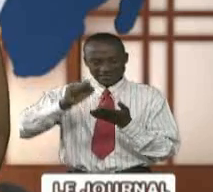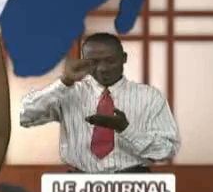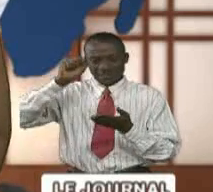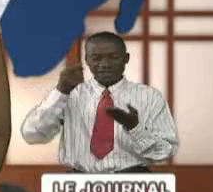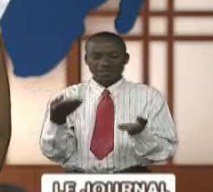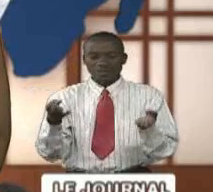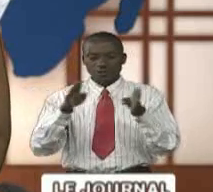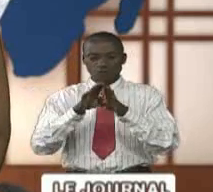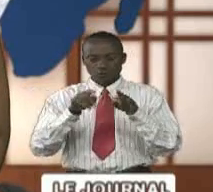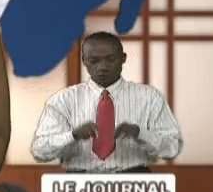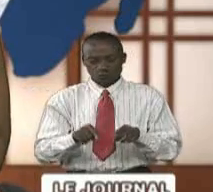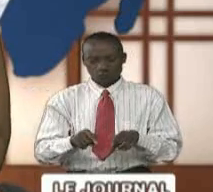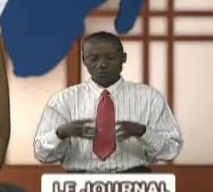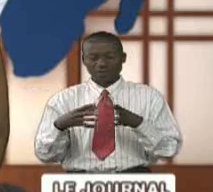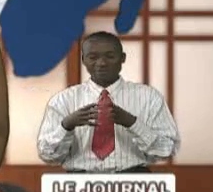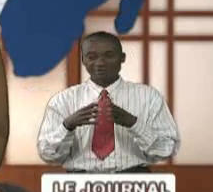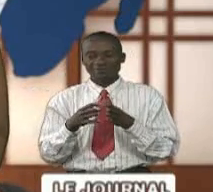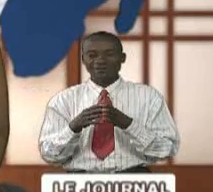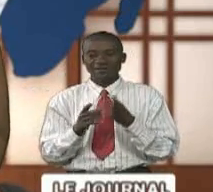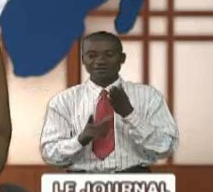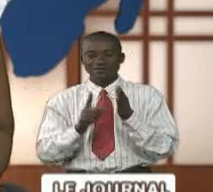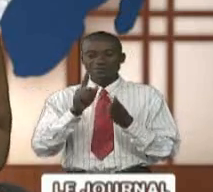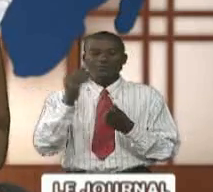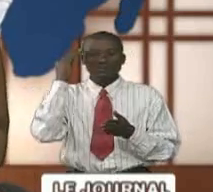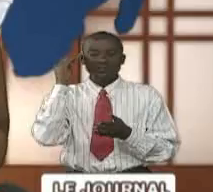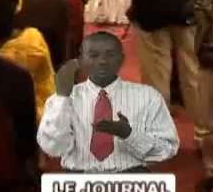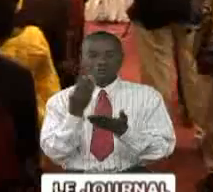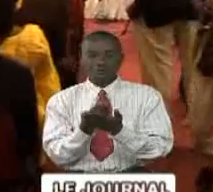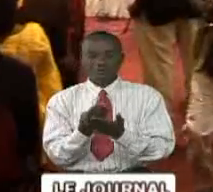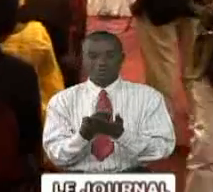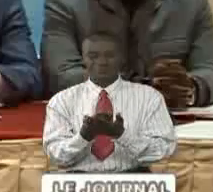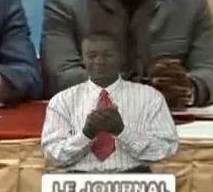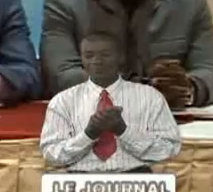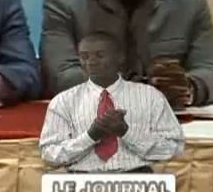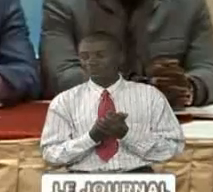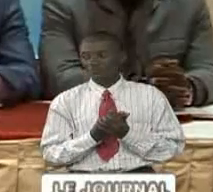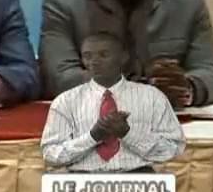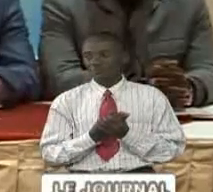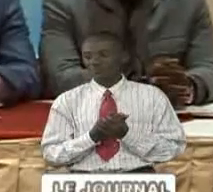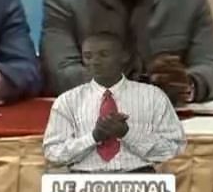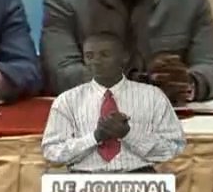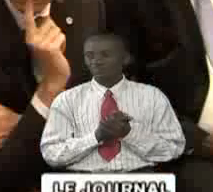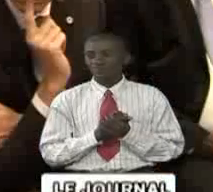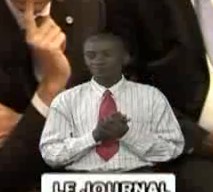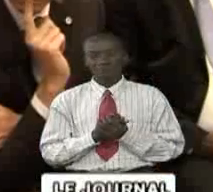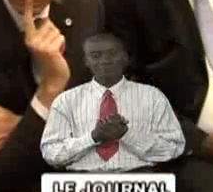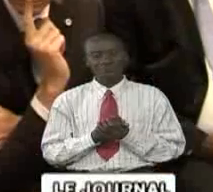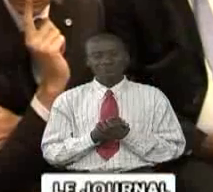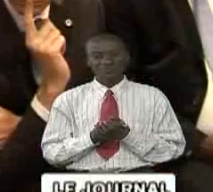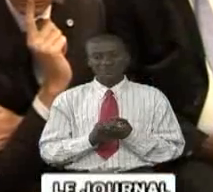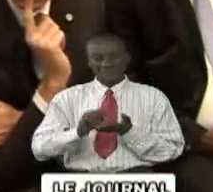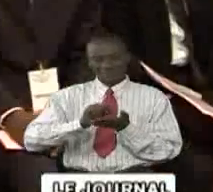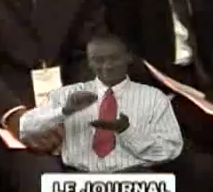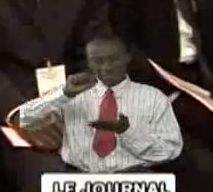aujourd'hui par le vice-premier ministre et ministre du budget, Daniel Moukoko Samba. Jour du séminaire sur la bancarisation de la paie des agents